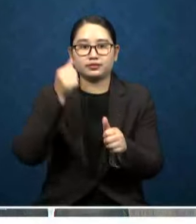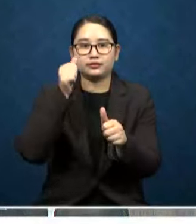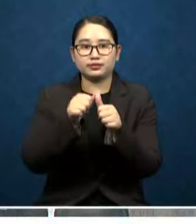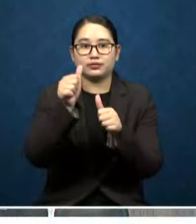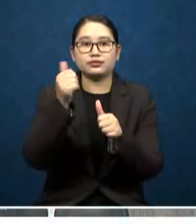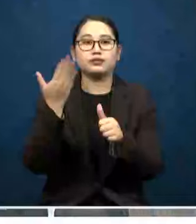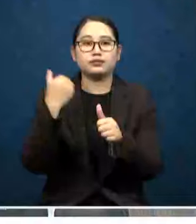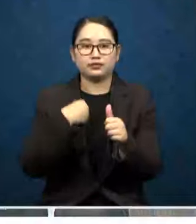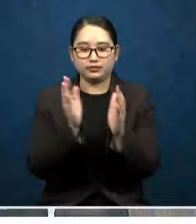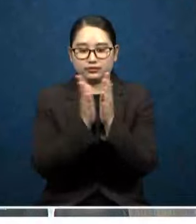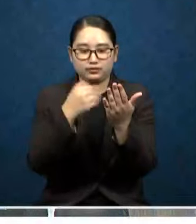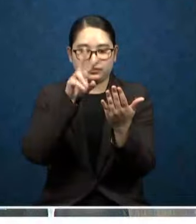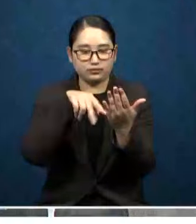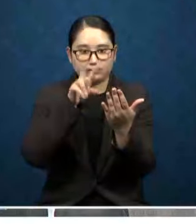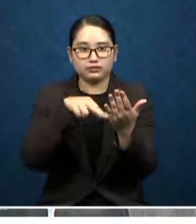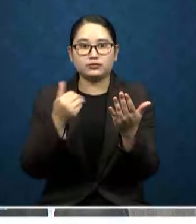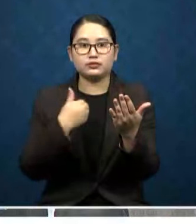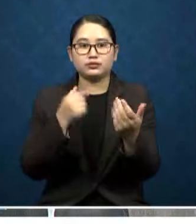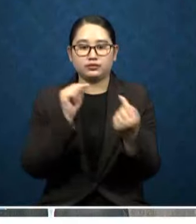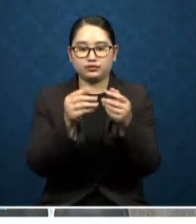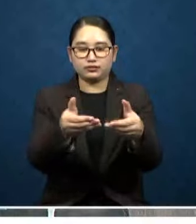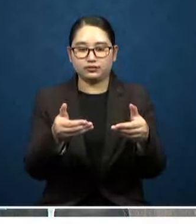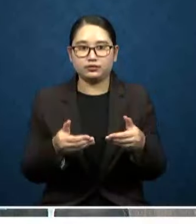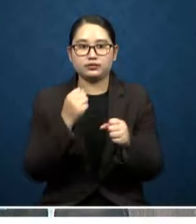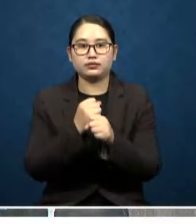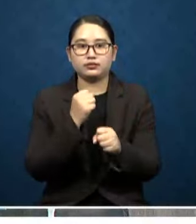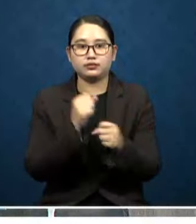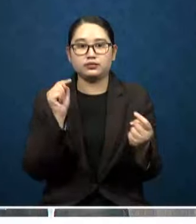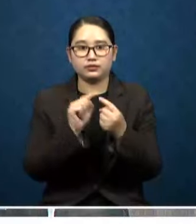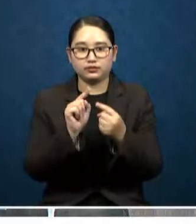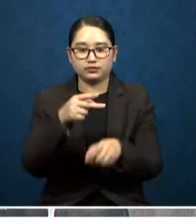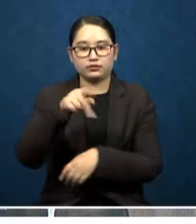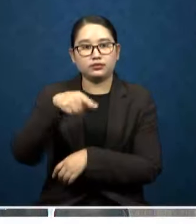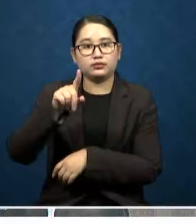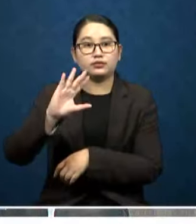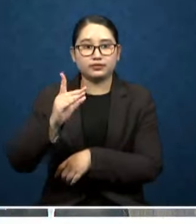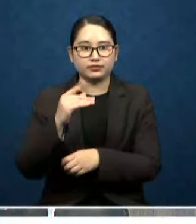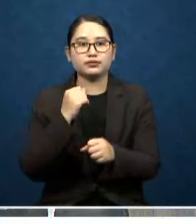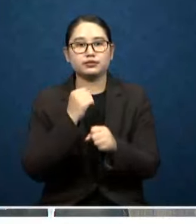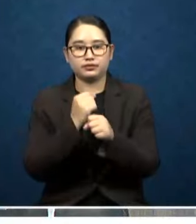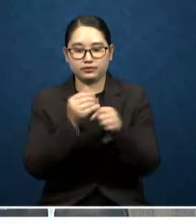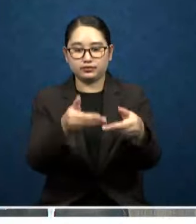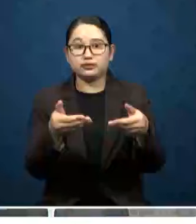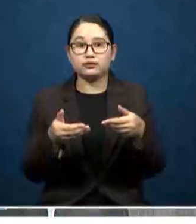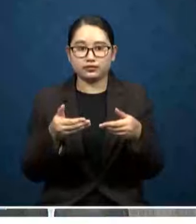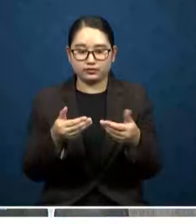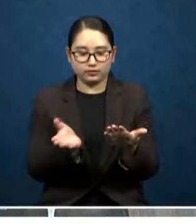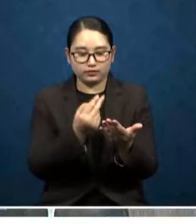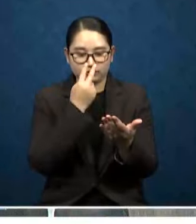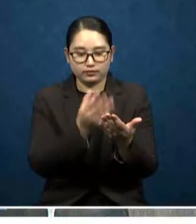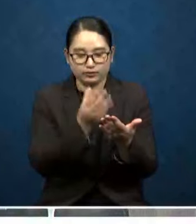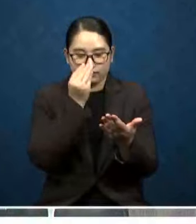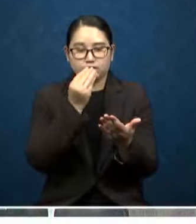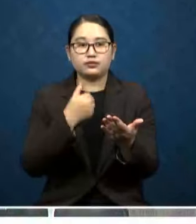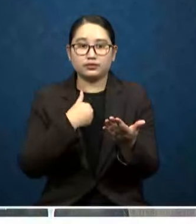ผมเคยอ่านเอกสารชิ้นหนึงเป็นรายงานการศึกษาของปปชปปชถึงขนาดหยิบยก